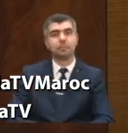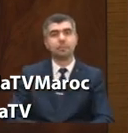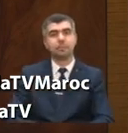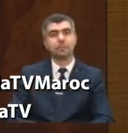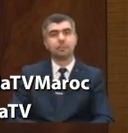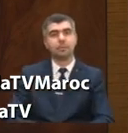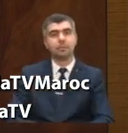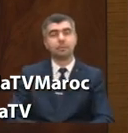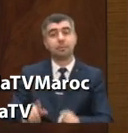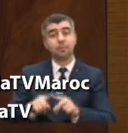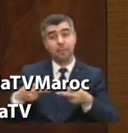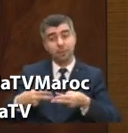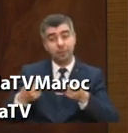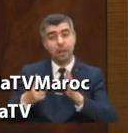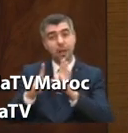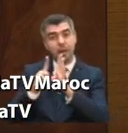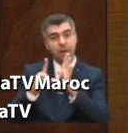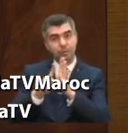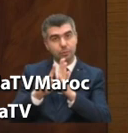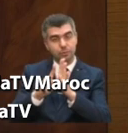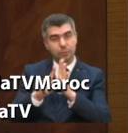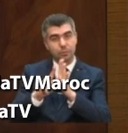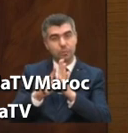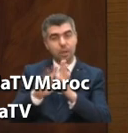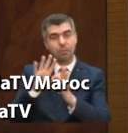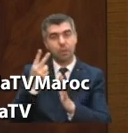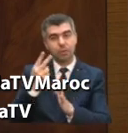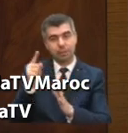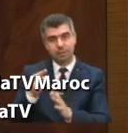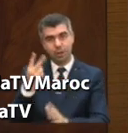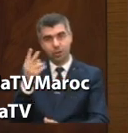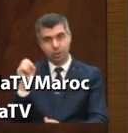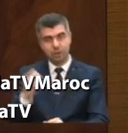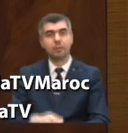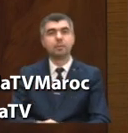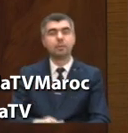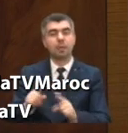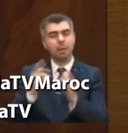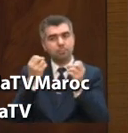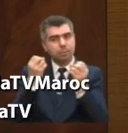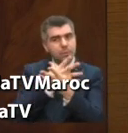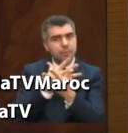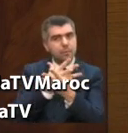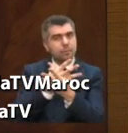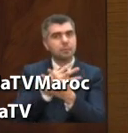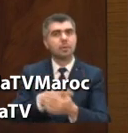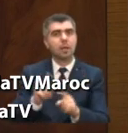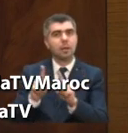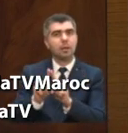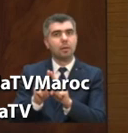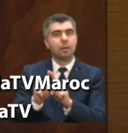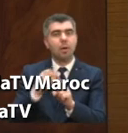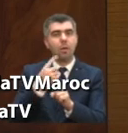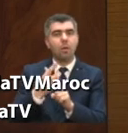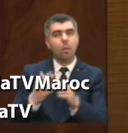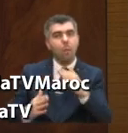ولكن بعد صدور المرسوم التطبيقي للقانون 25/20 ستفاجأ بأن التعويض لن يكون باعتبار التوقف